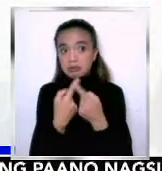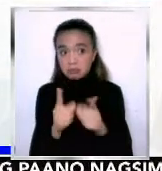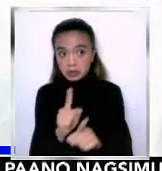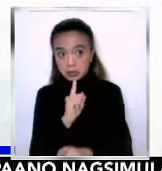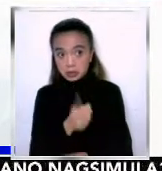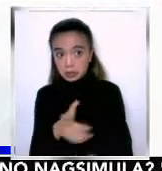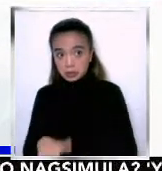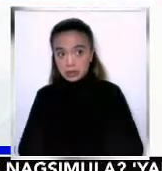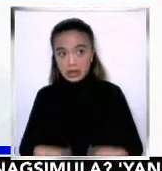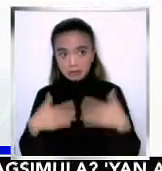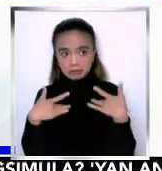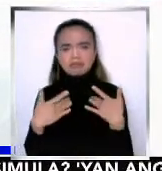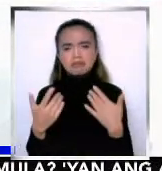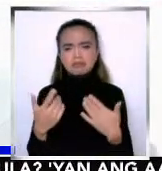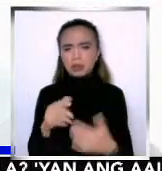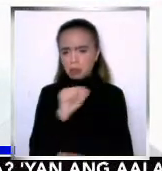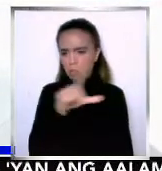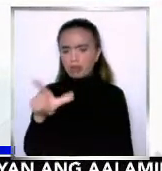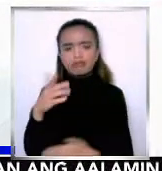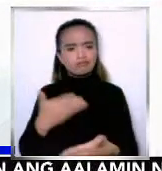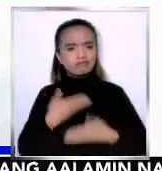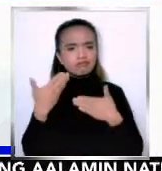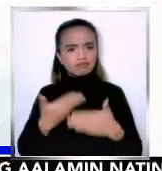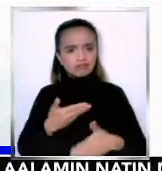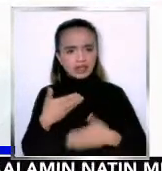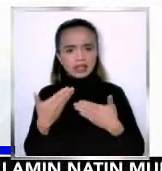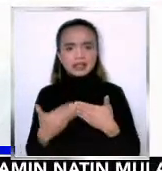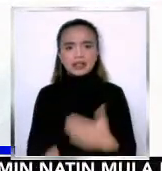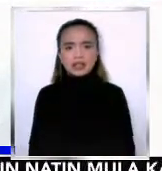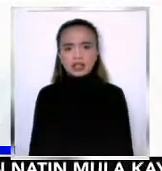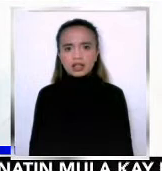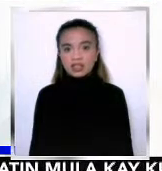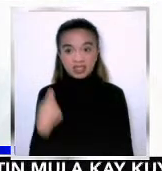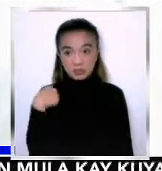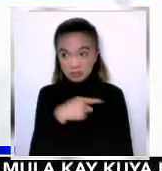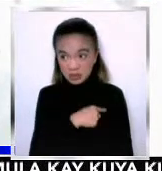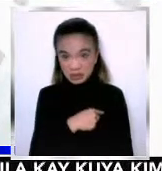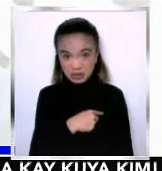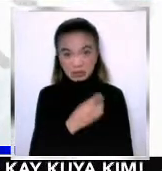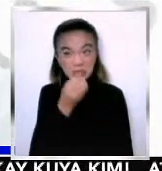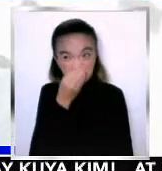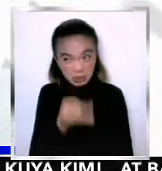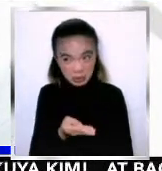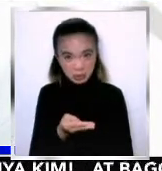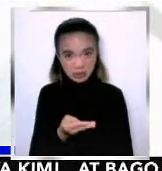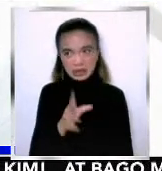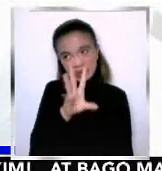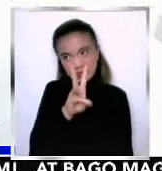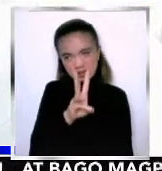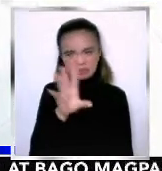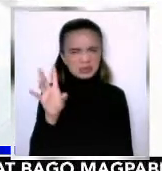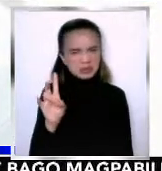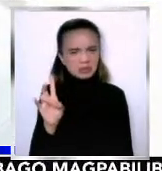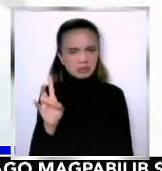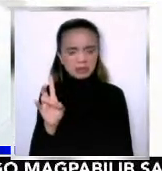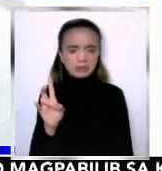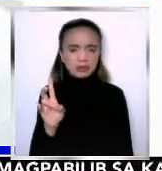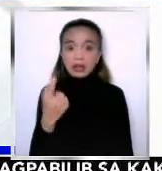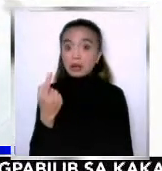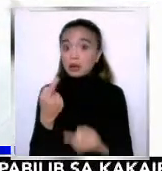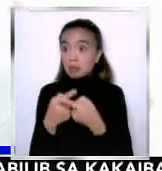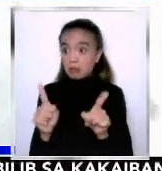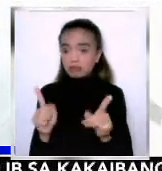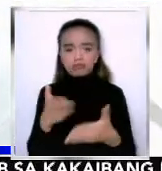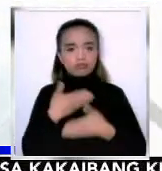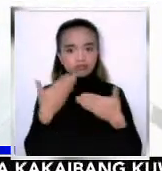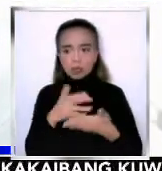masaya naman talaga ang lahat. At saka, kukunti lang kami sa cast. Isipin mo, mga 6-7 lang kami. So, masaya ako na nagkakasundo kaming